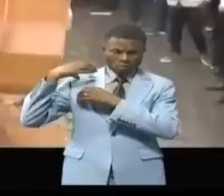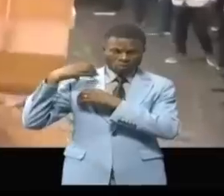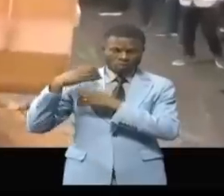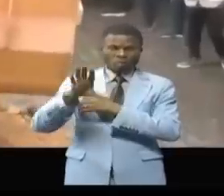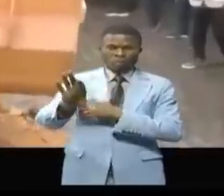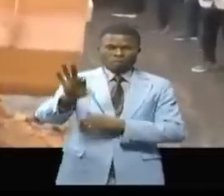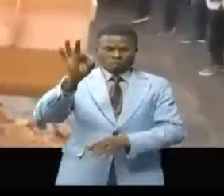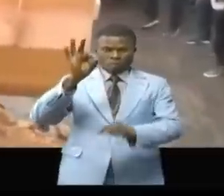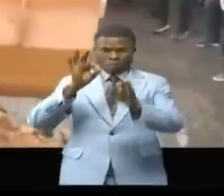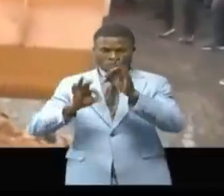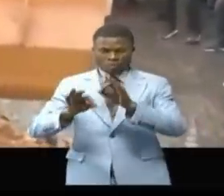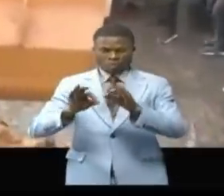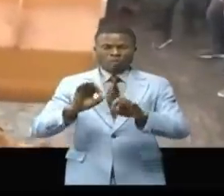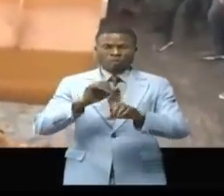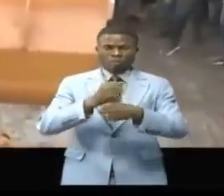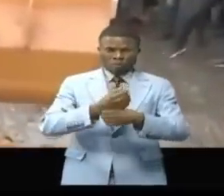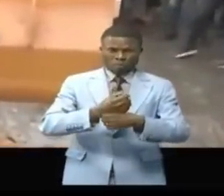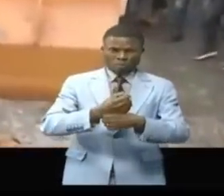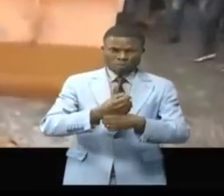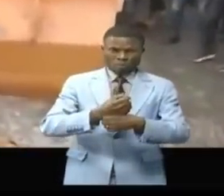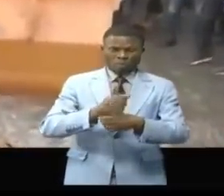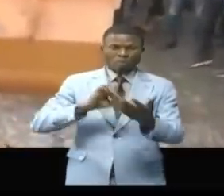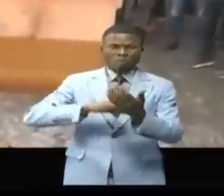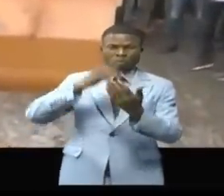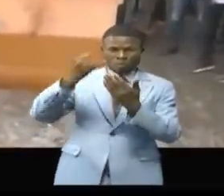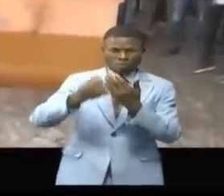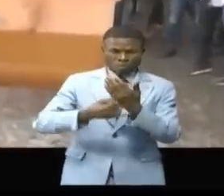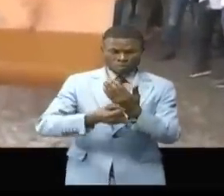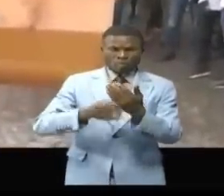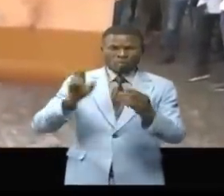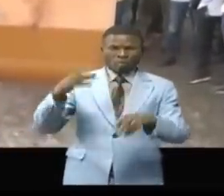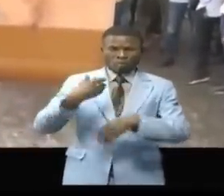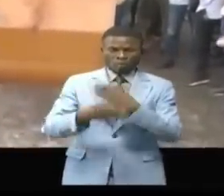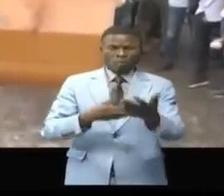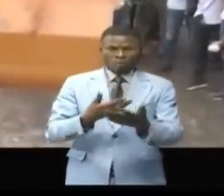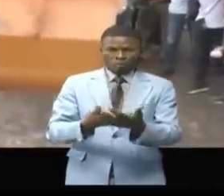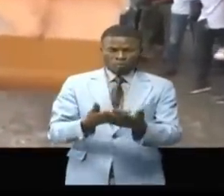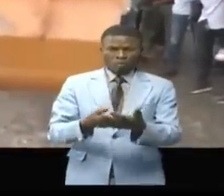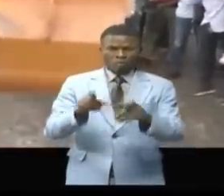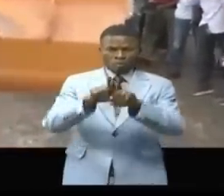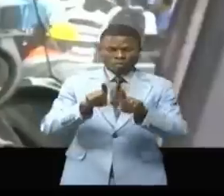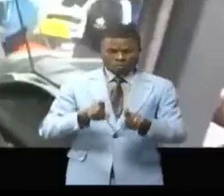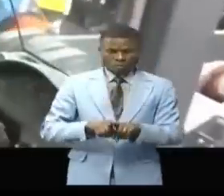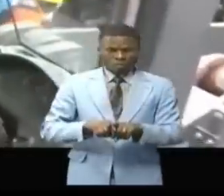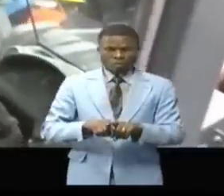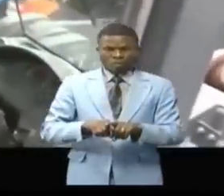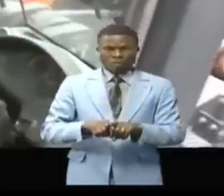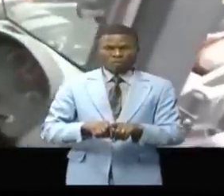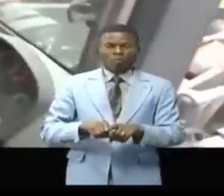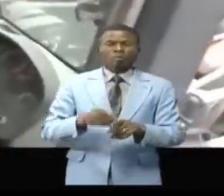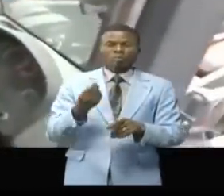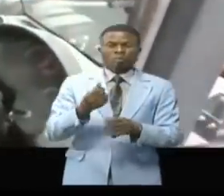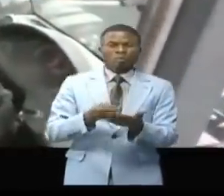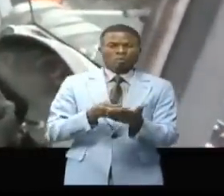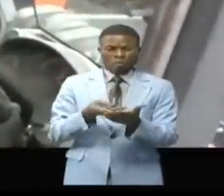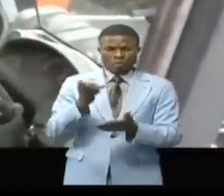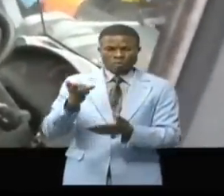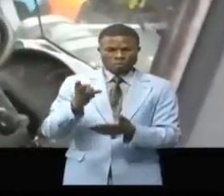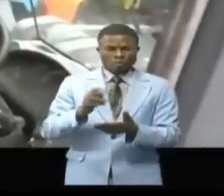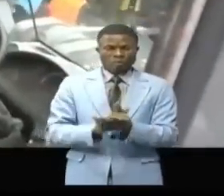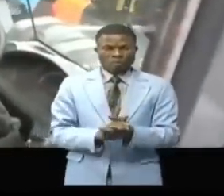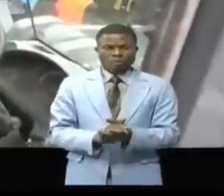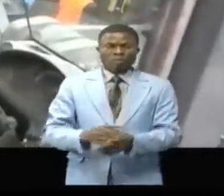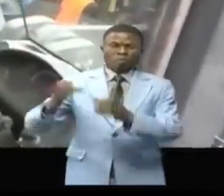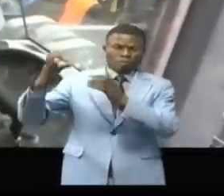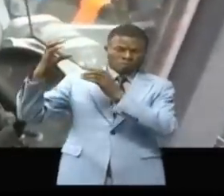sélection et l'établissement des projets à exécuter. La Sicomine assure les financements. La CISC est chargée de